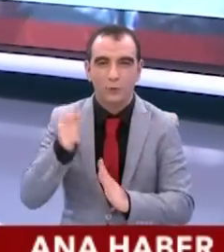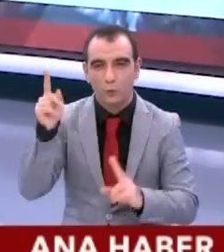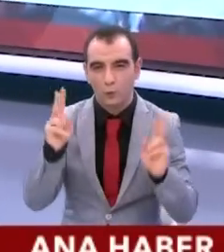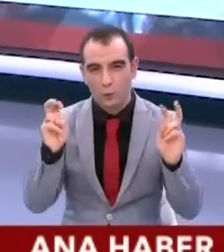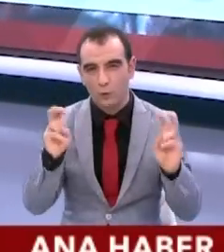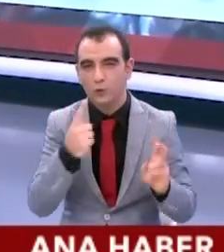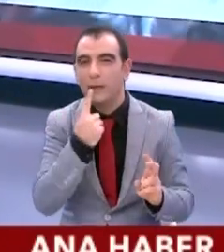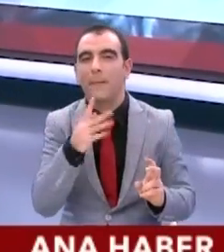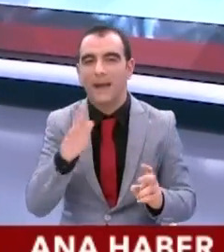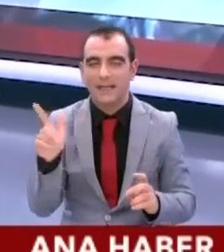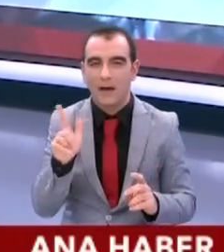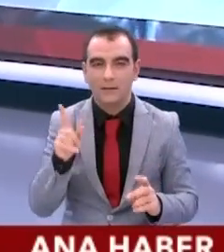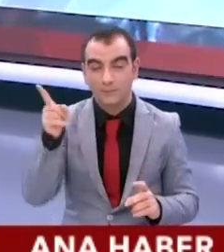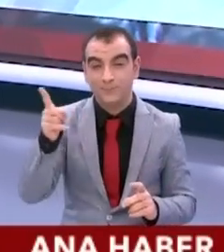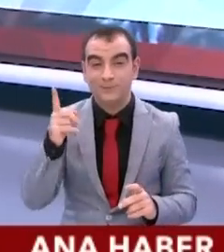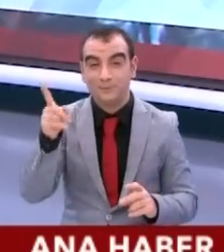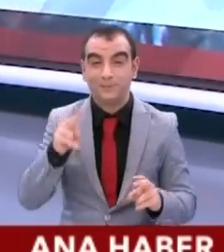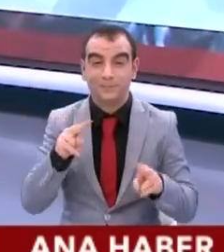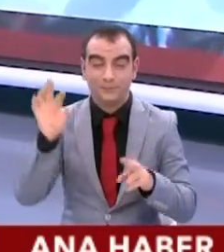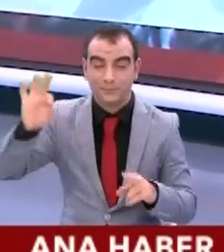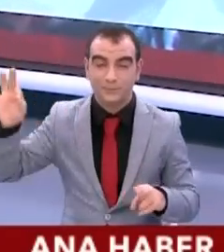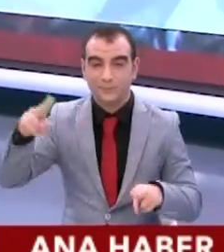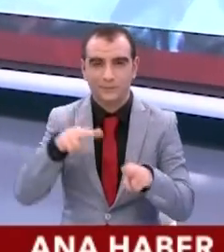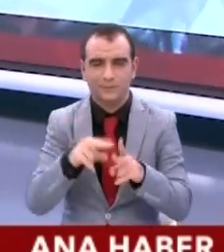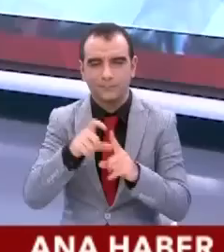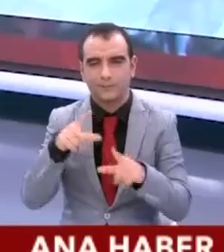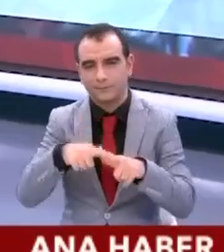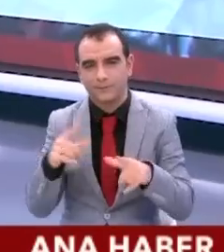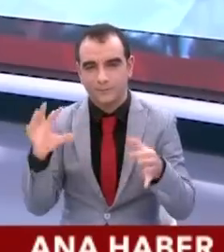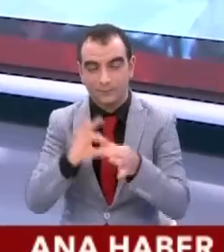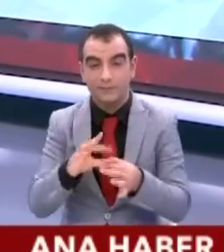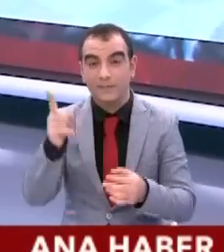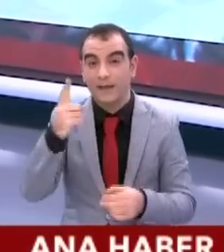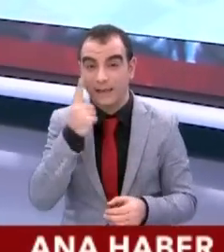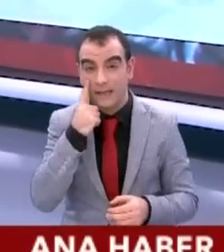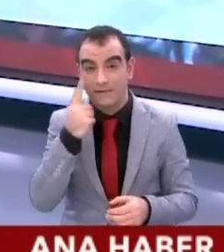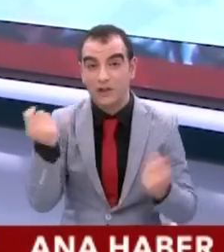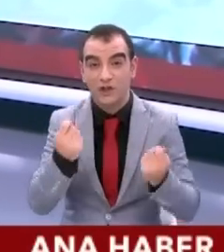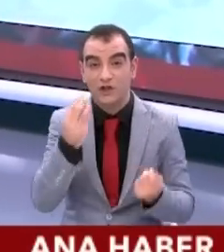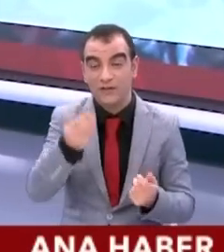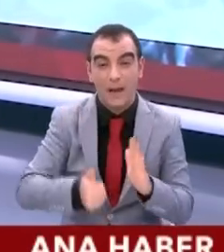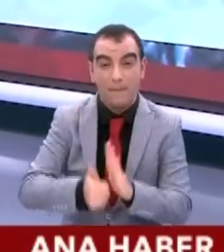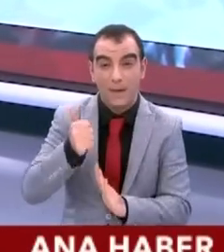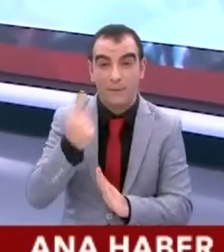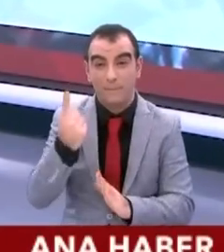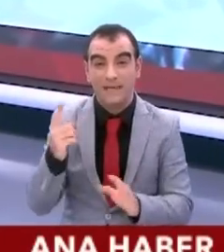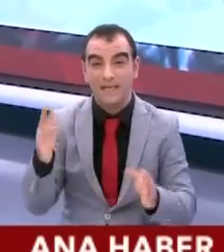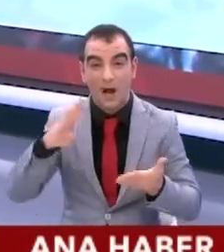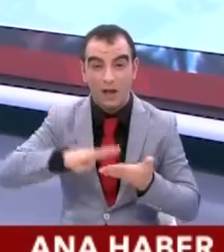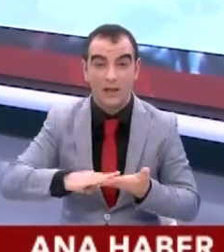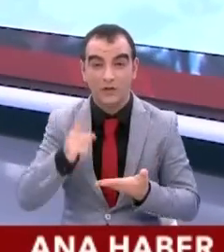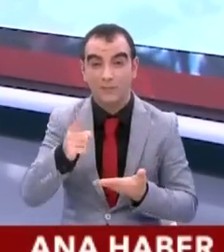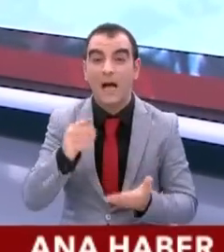dememek lazım orada da yine kamu Garanti fonu kgf ile devletin işveren lehine bir müdahalede bulunduğunu ve